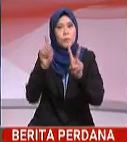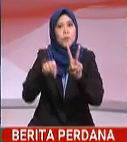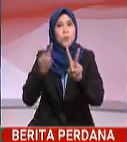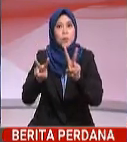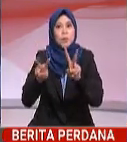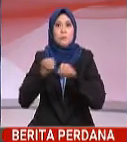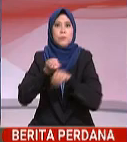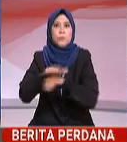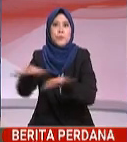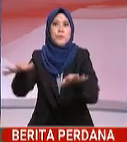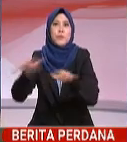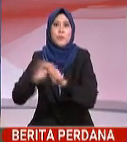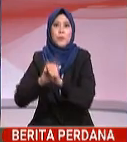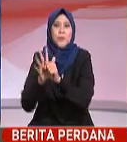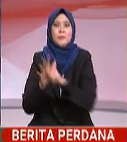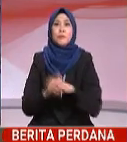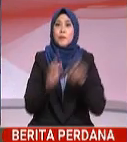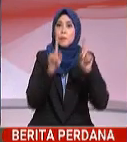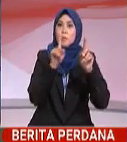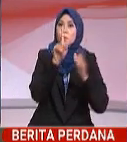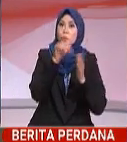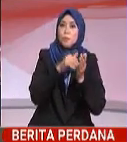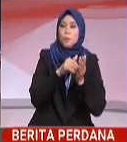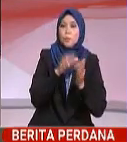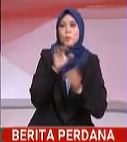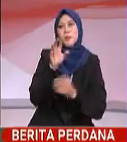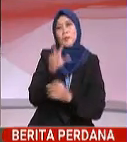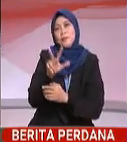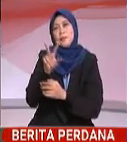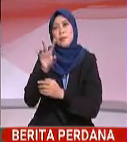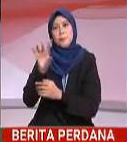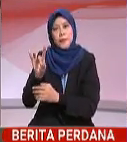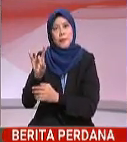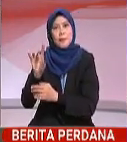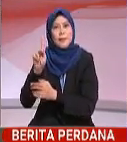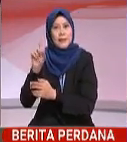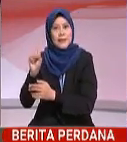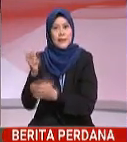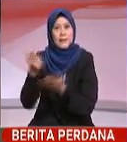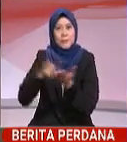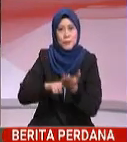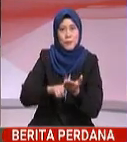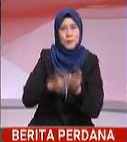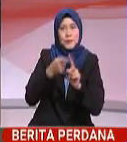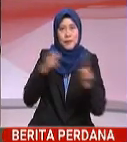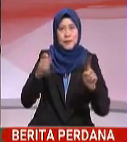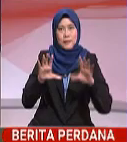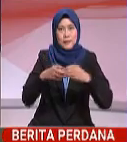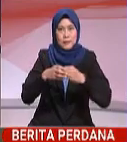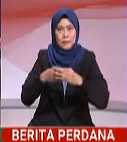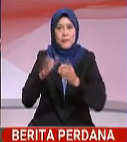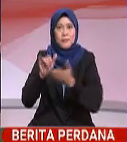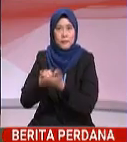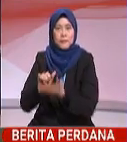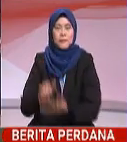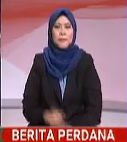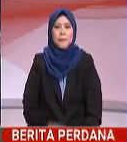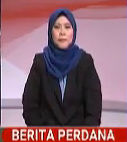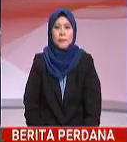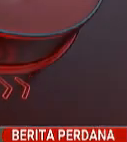Februari lalu. Sebanyak 1,438 kes positif dilaporkan daripada kluster itu.